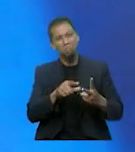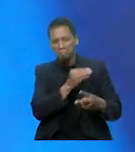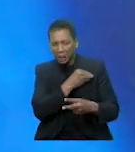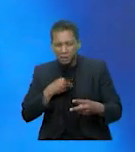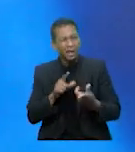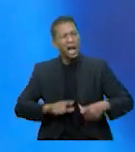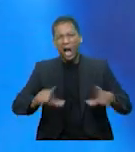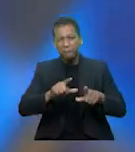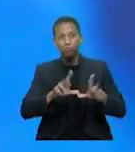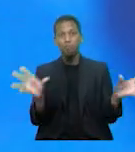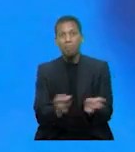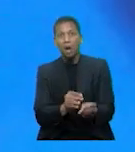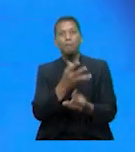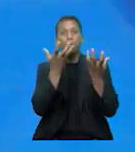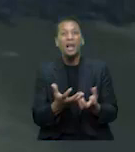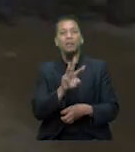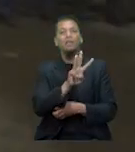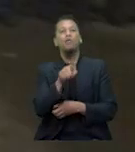seluruhnya seberat 3,3